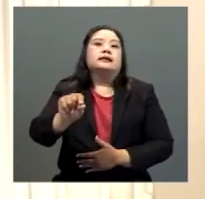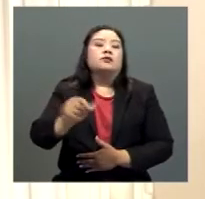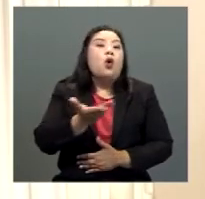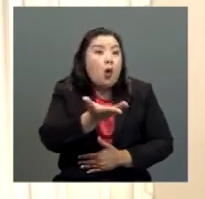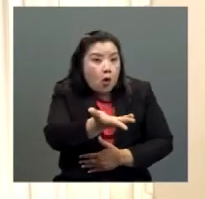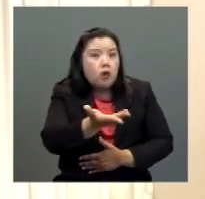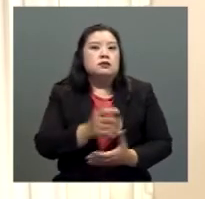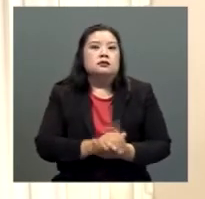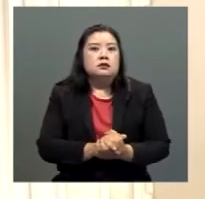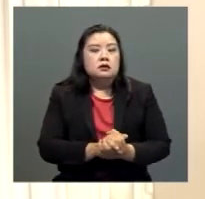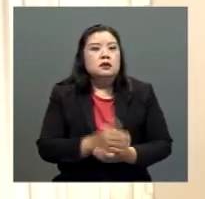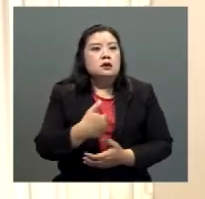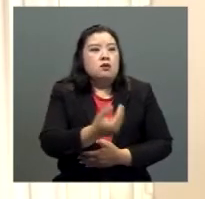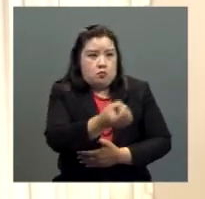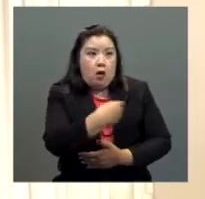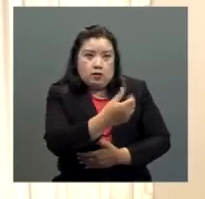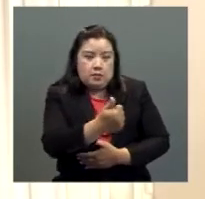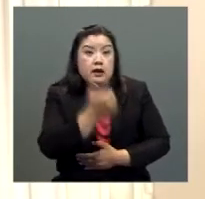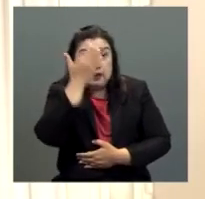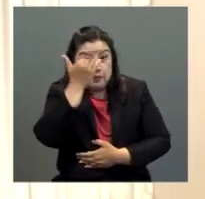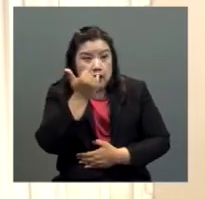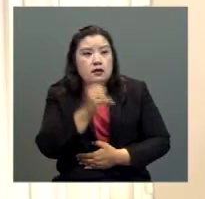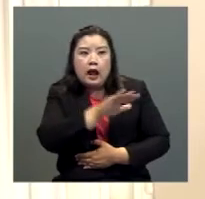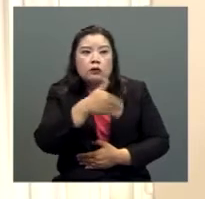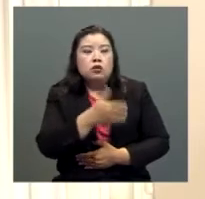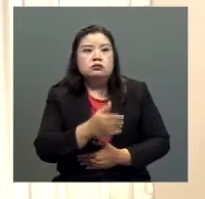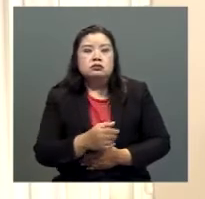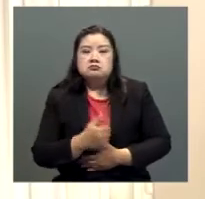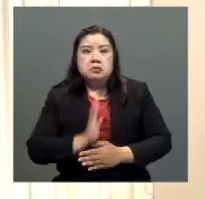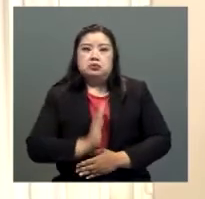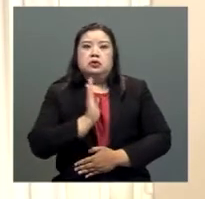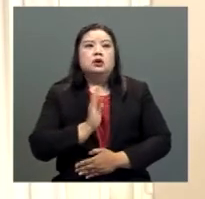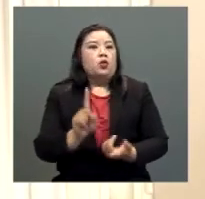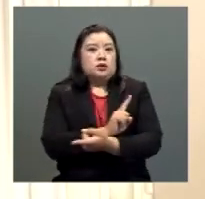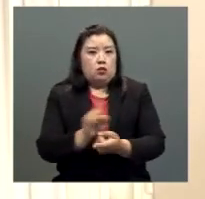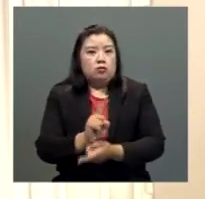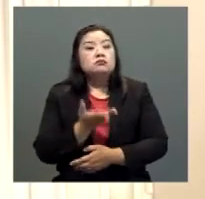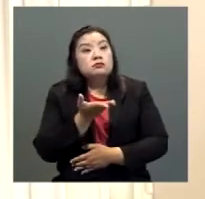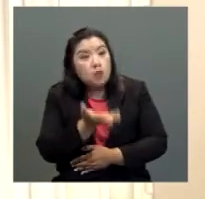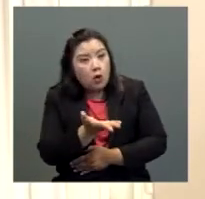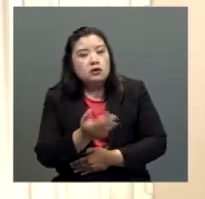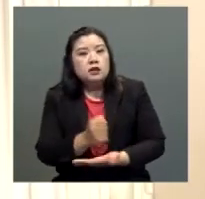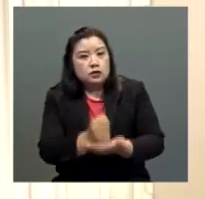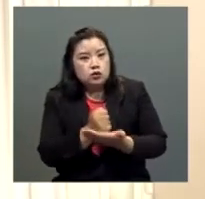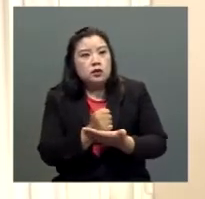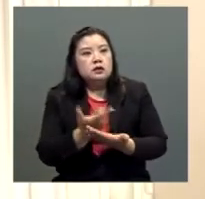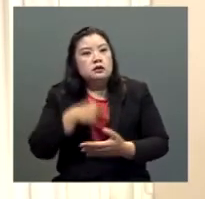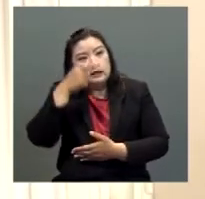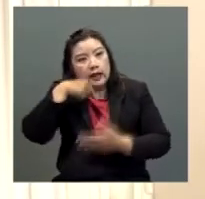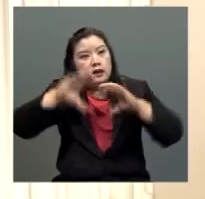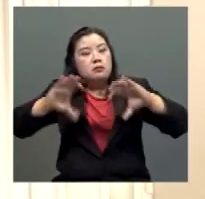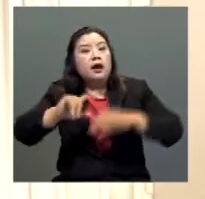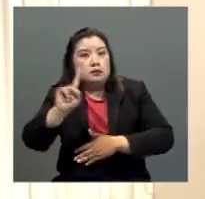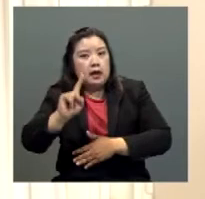านเหล่านั้นได้บอกผมว่าในฐานะที่ท่านเป็นผู้อาวุโสของสังคมท่านจะร่วมมือกันกับเราได้อย่างไรและท่านจะล